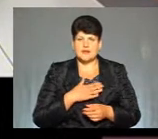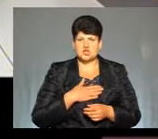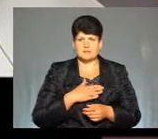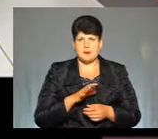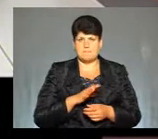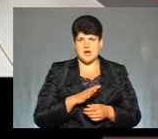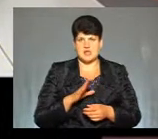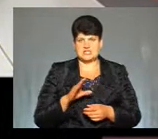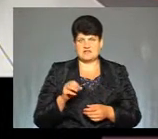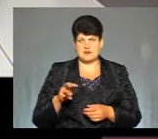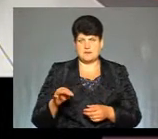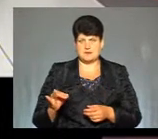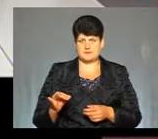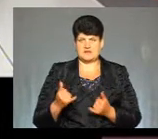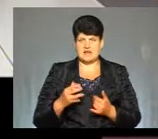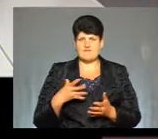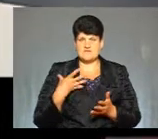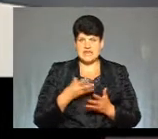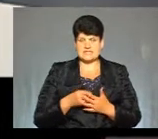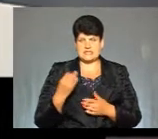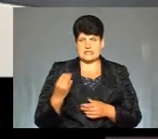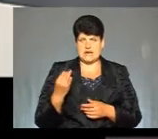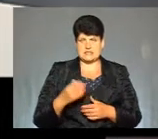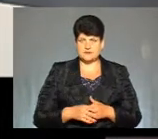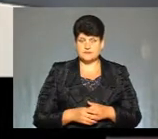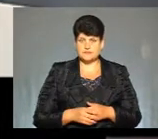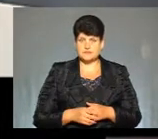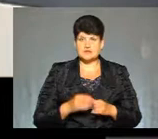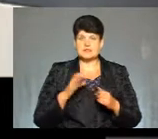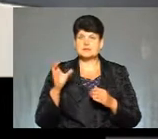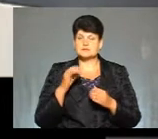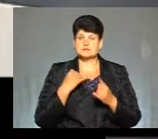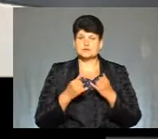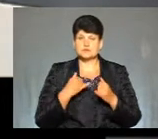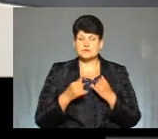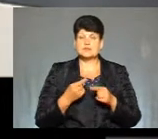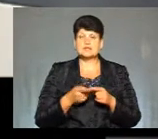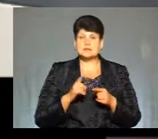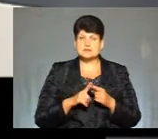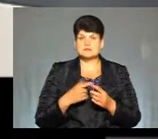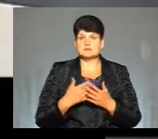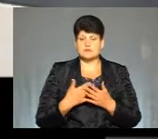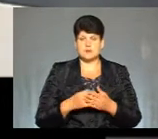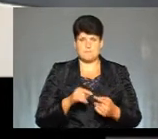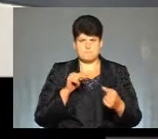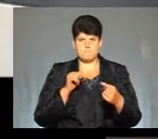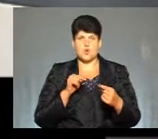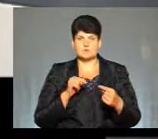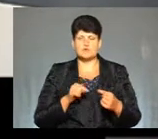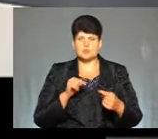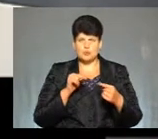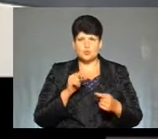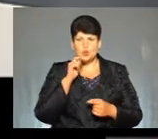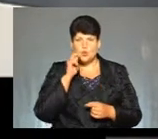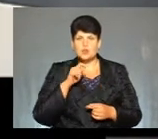багатствами для власних інтересів. Жовто-блакитний – це символ спротиву. Спротиву